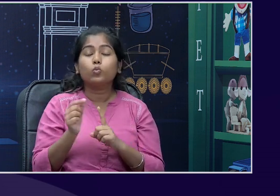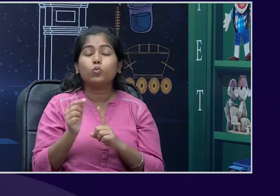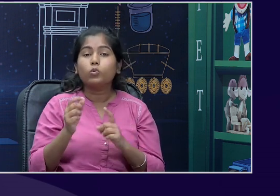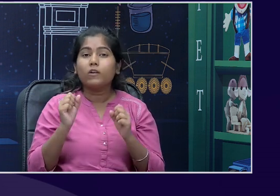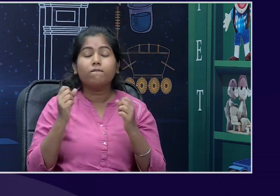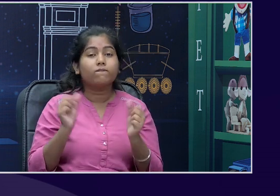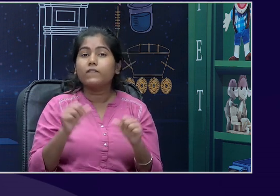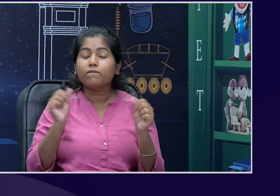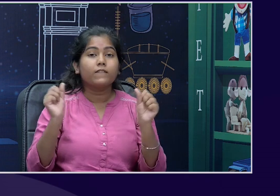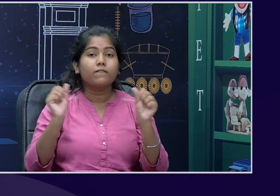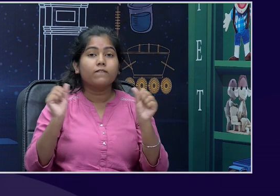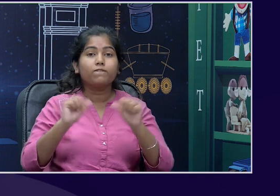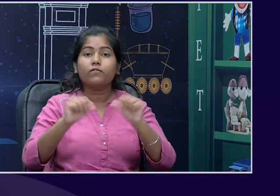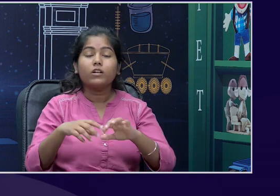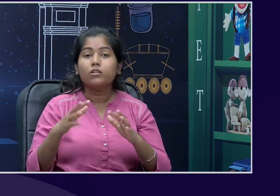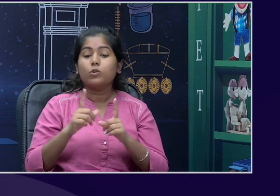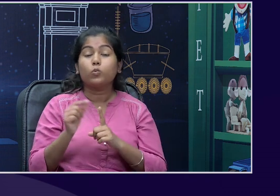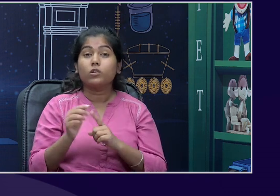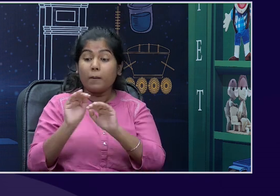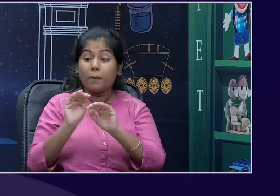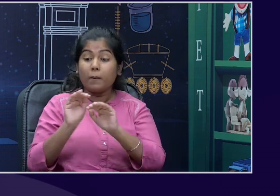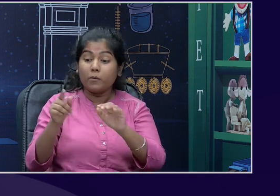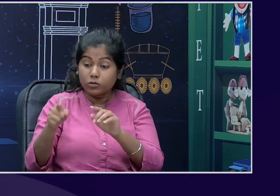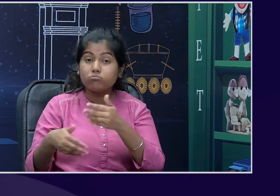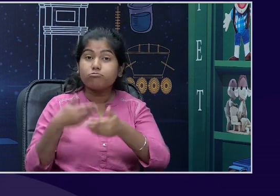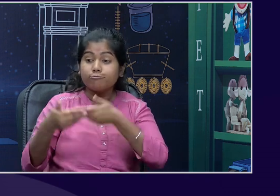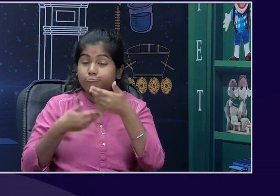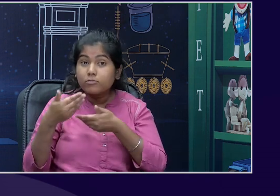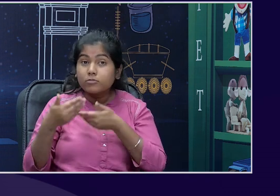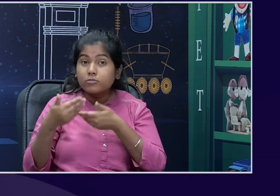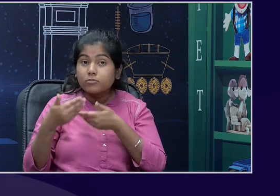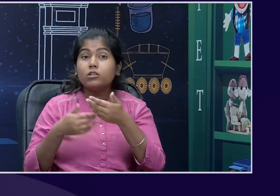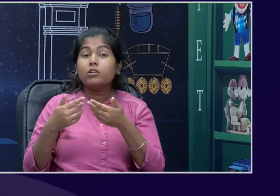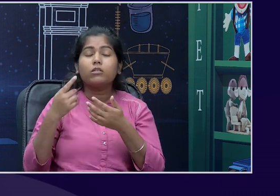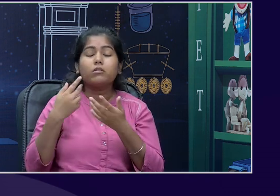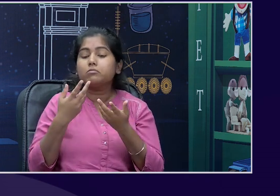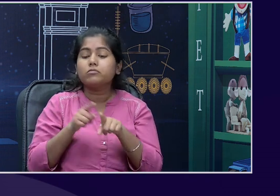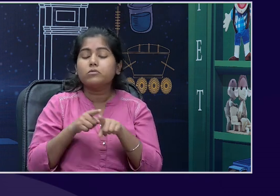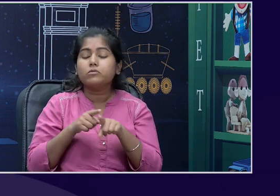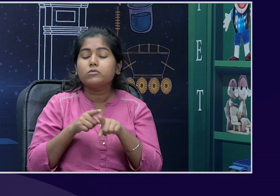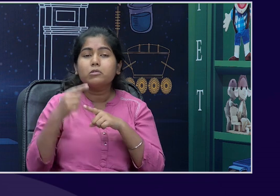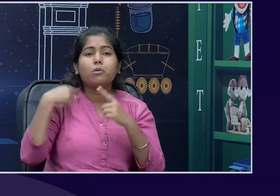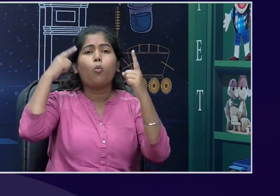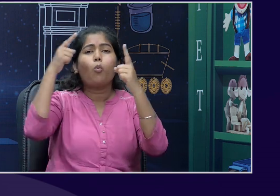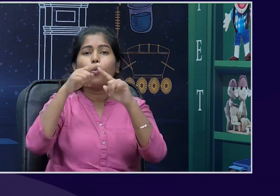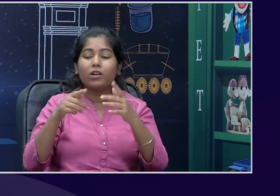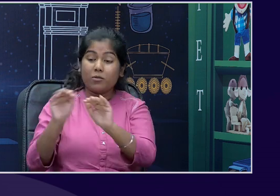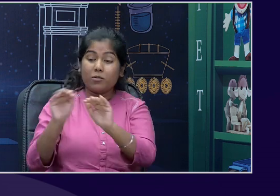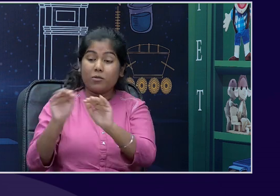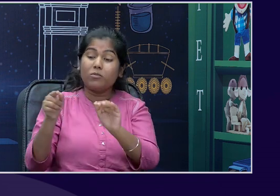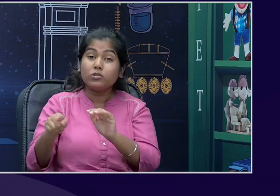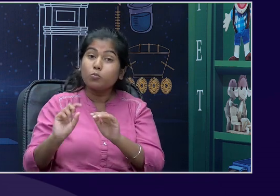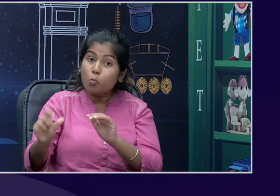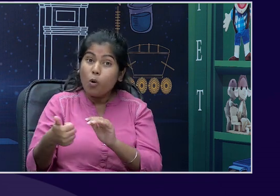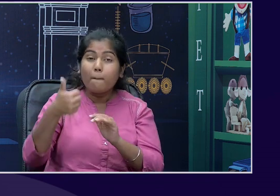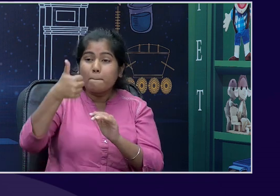करंट लेवल है। उसके बाद क्या करना है कि हमें उसे करना क्या है, हमारा गोल क्या है, गोल क्या है हमें अचीव करना है, या